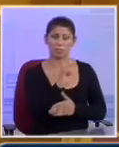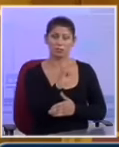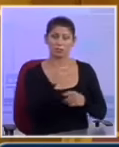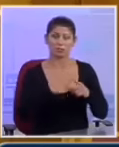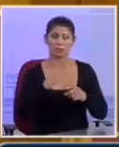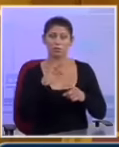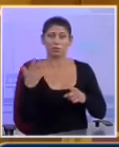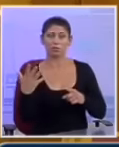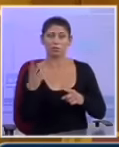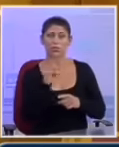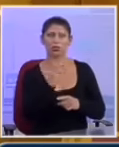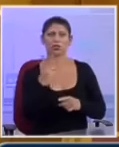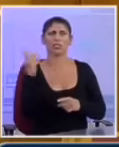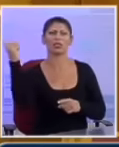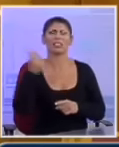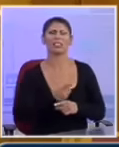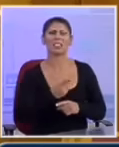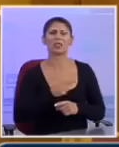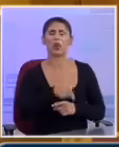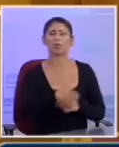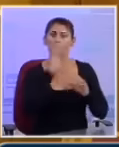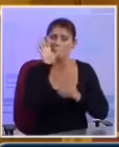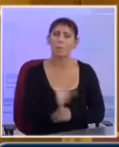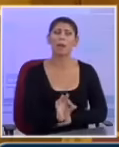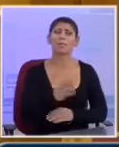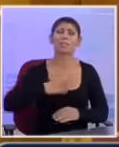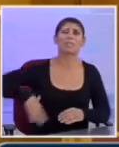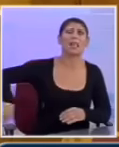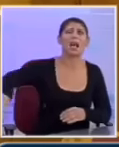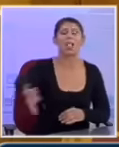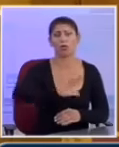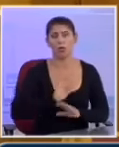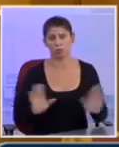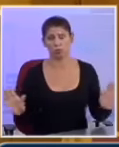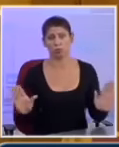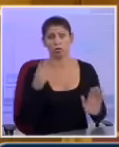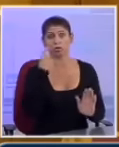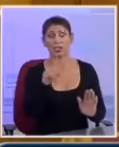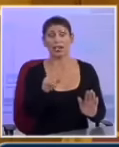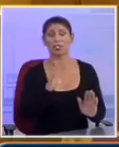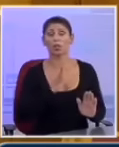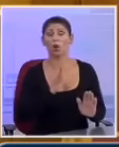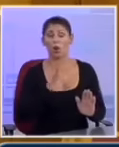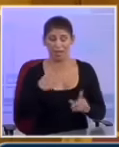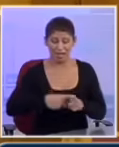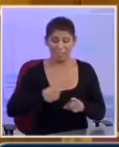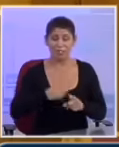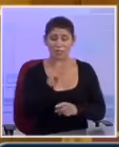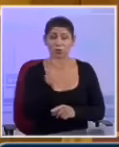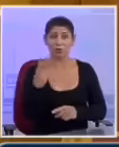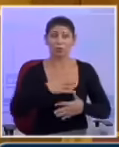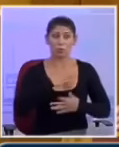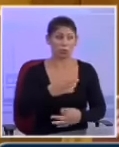55 είναι 22% αυτό που έχετε σε λαό, κύριε Τσίπρα, Στους 100 Έλληνες 22 εκπροσωπείται,